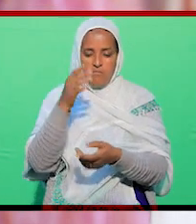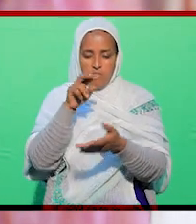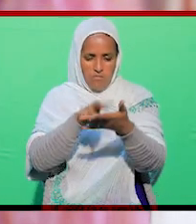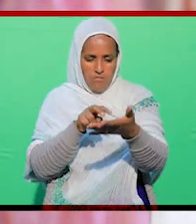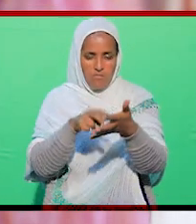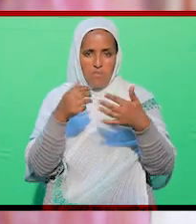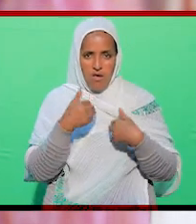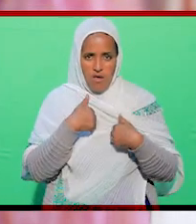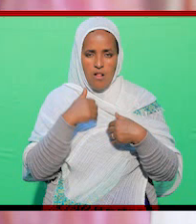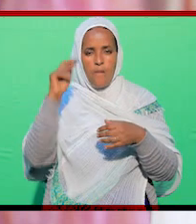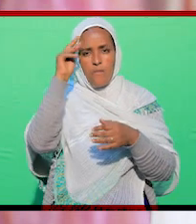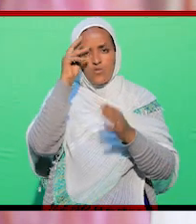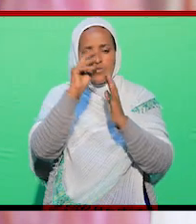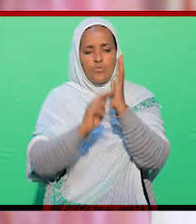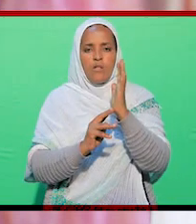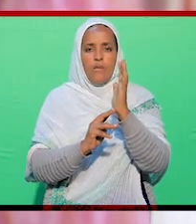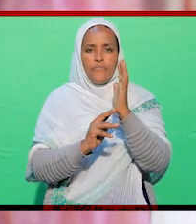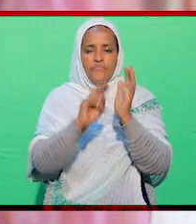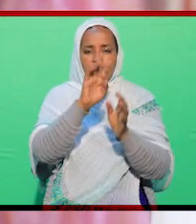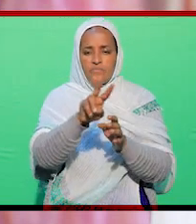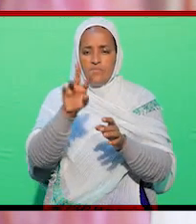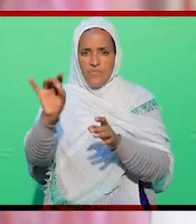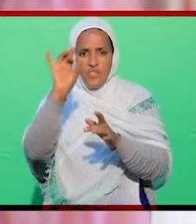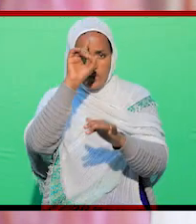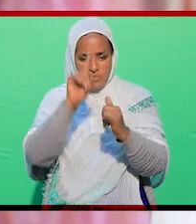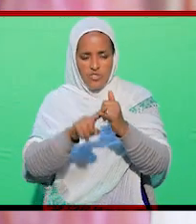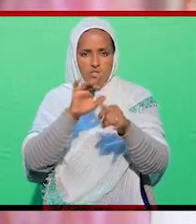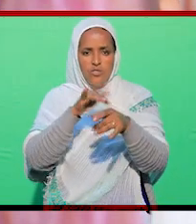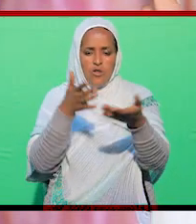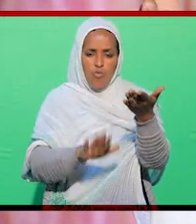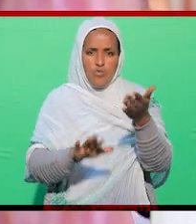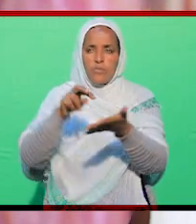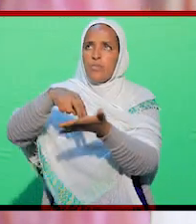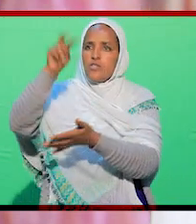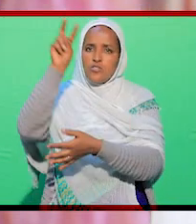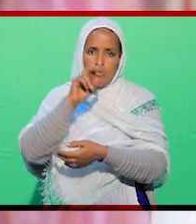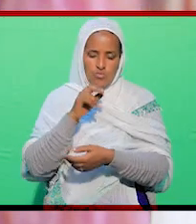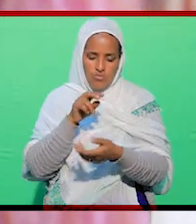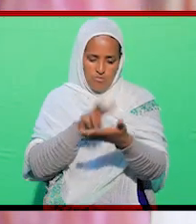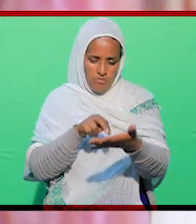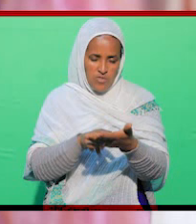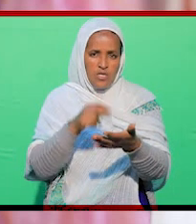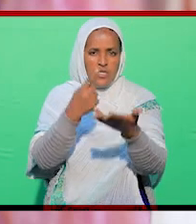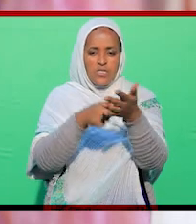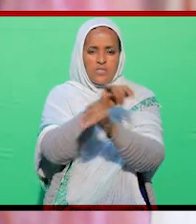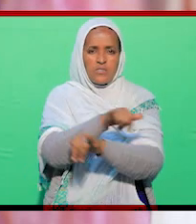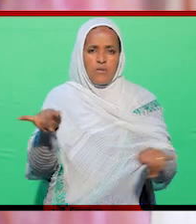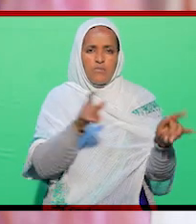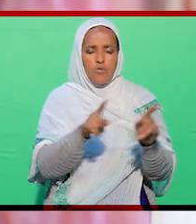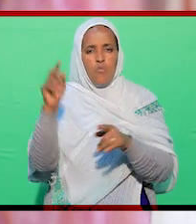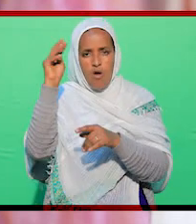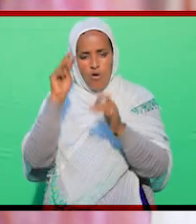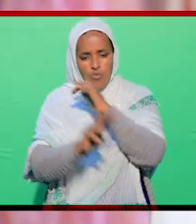መነሳቱ። እንደምናውቀው እንደምናነበው የማቴዎስ ወንጌል ምዕራፍ 28 መጨረሻው ስለ ሞቱና ስለ